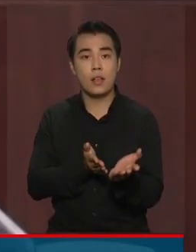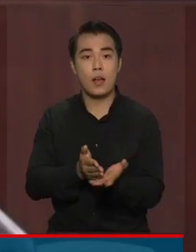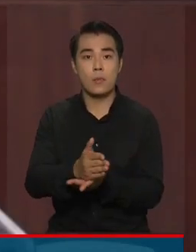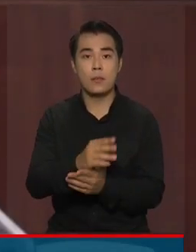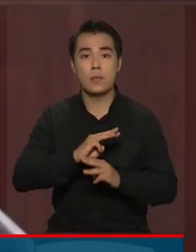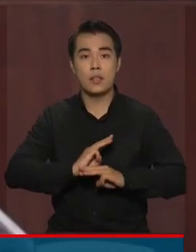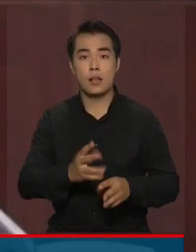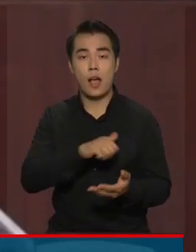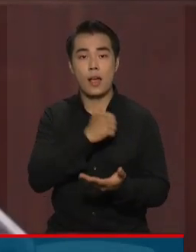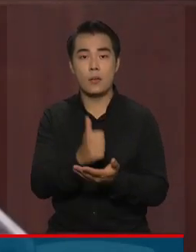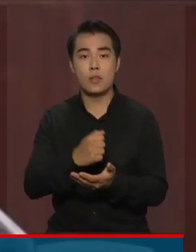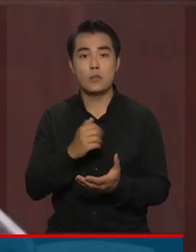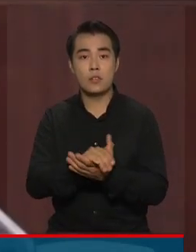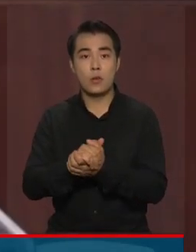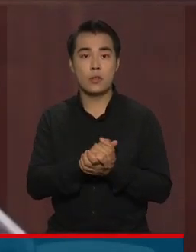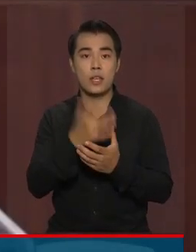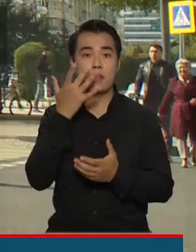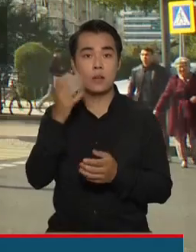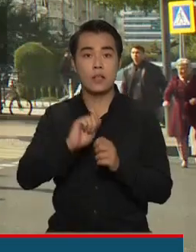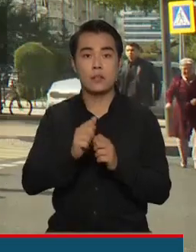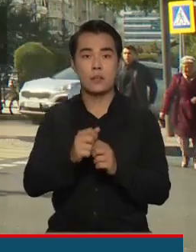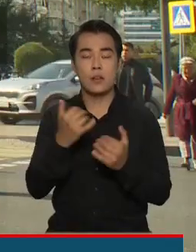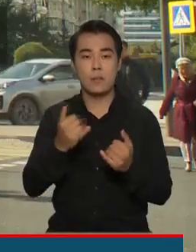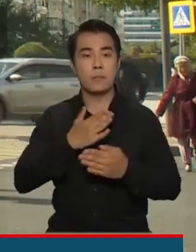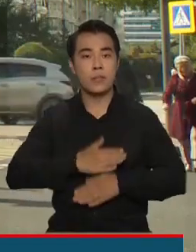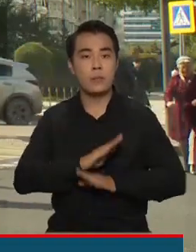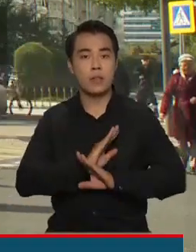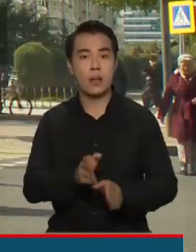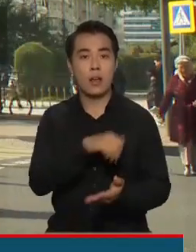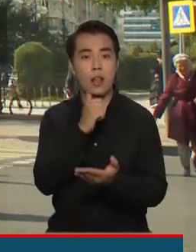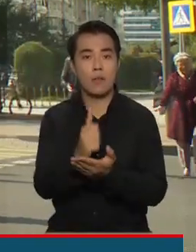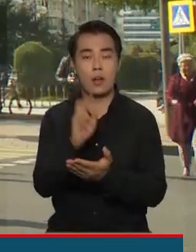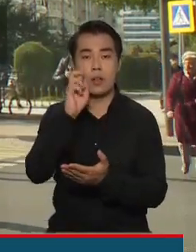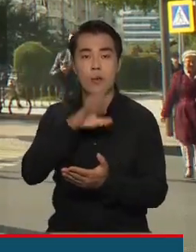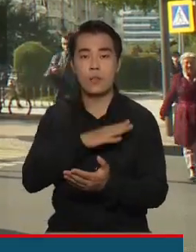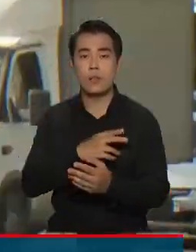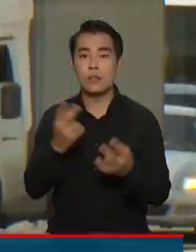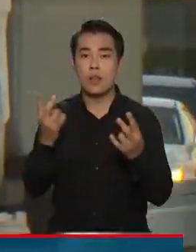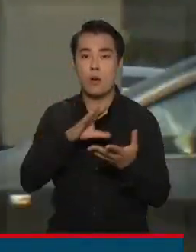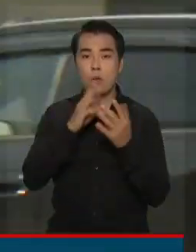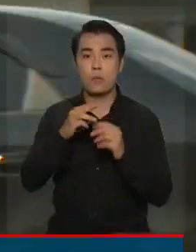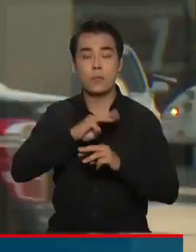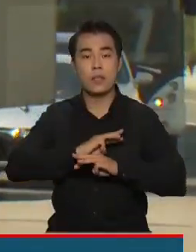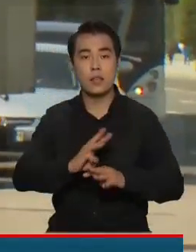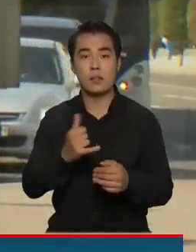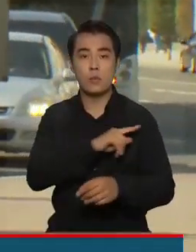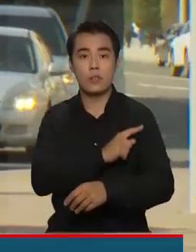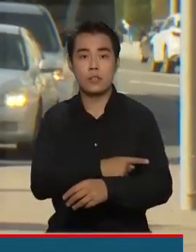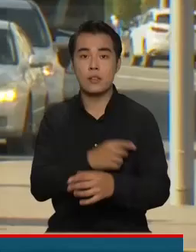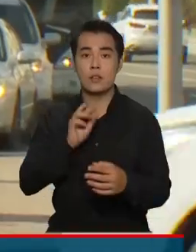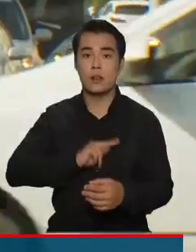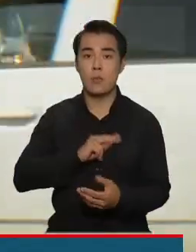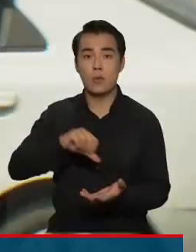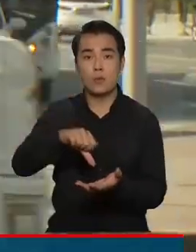и акиматов к сотрудничеству с иностранными инвесторами неприемлем. Глава правительства потребовал от МИДа усилить координирующую